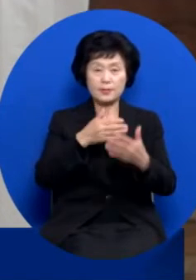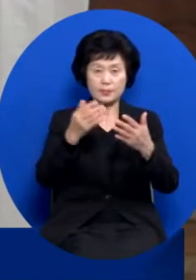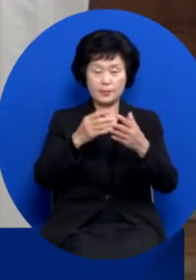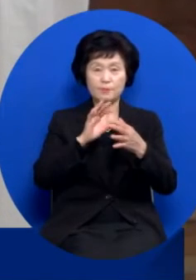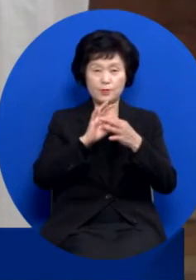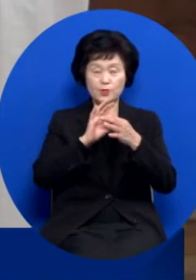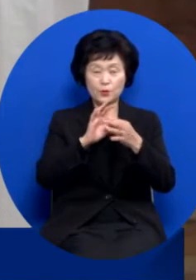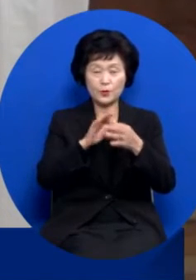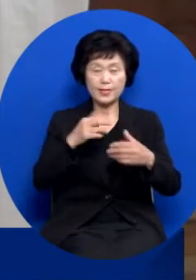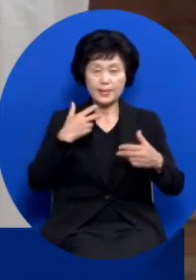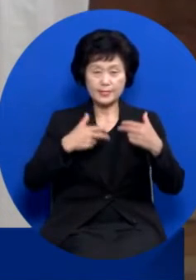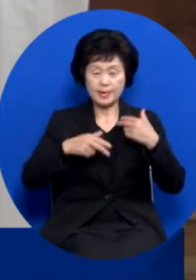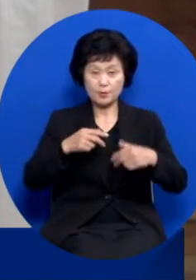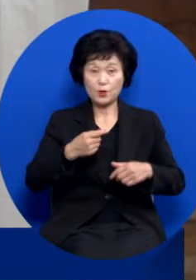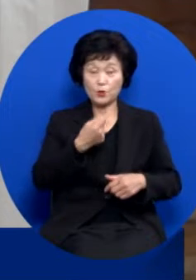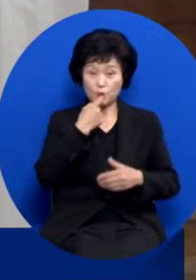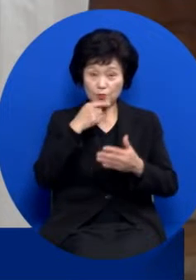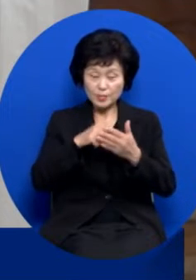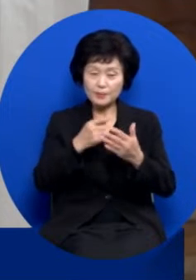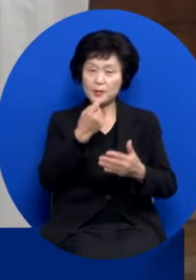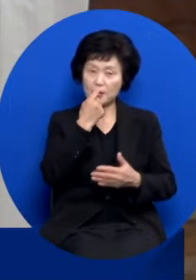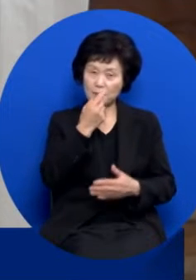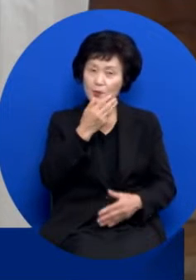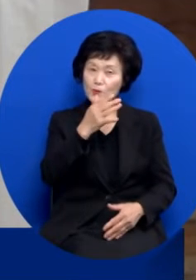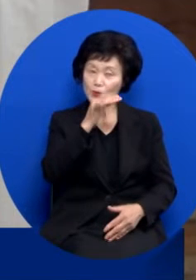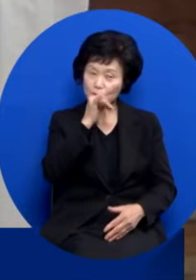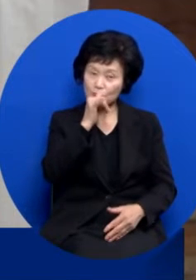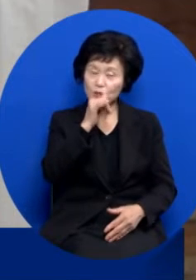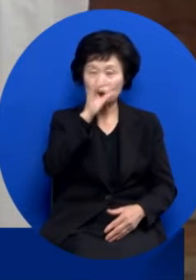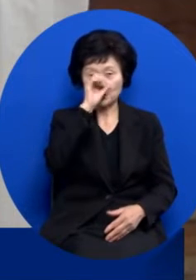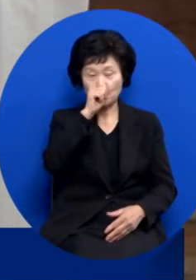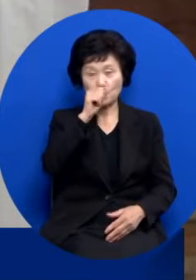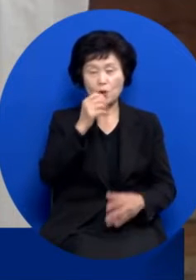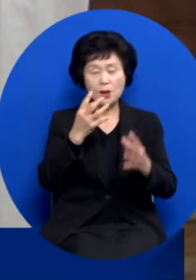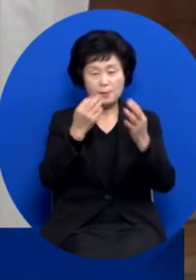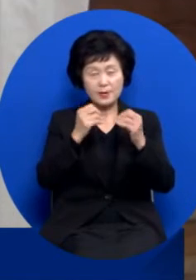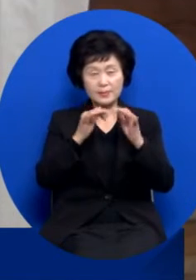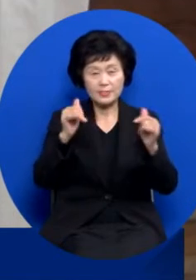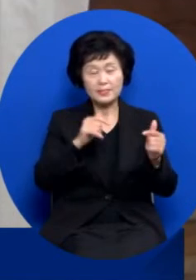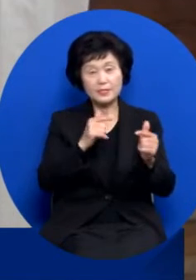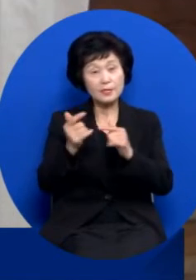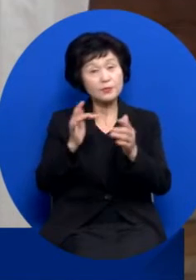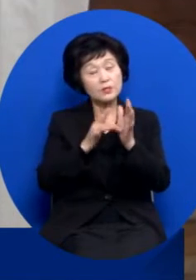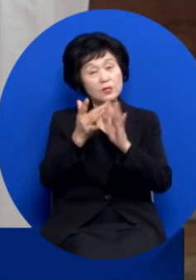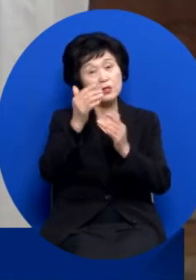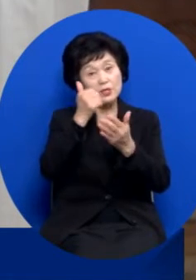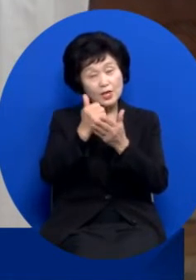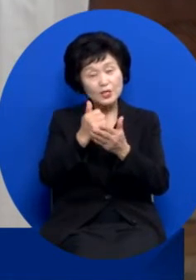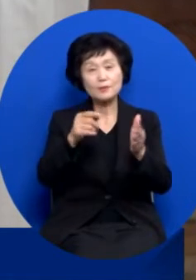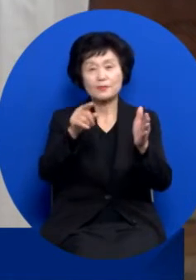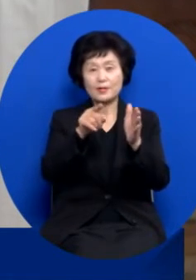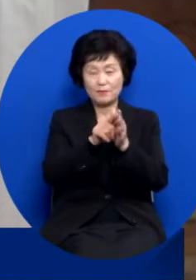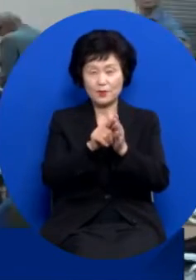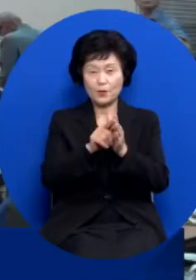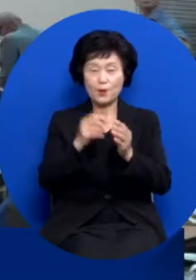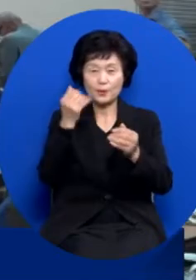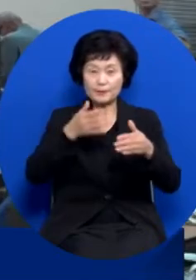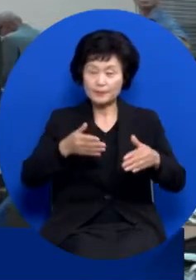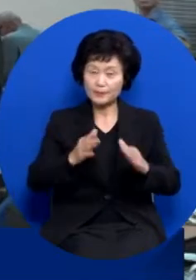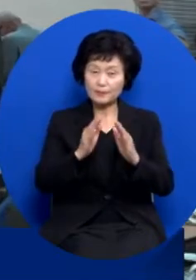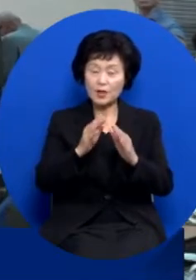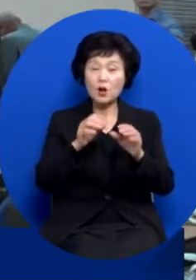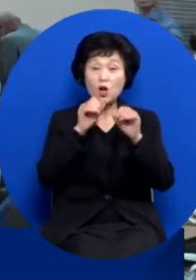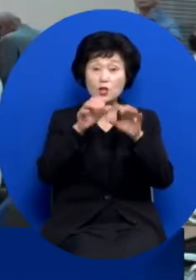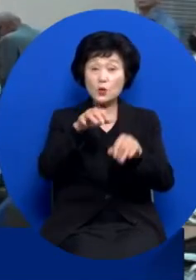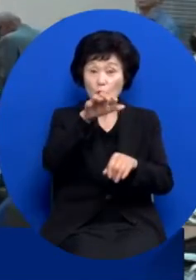거부하는 사람 없이 다 잘 받아들여 전해서 수많은 사람들이 예수님을 영접하고 거듭나게 되고